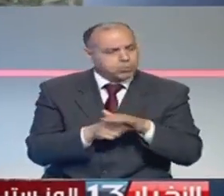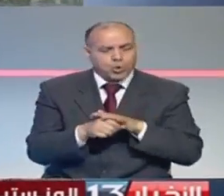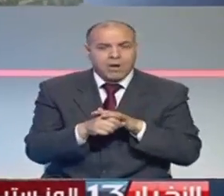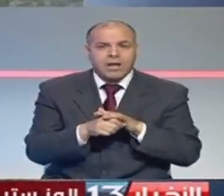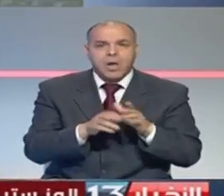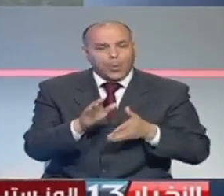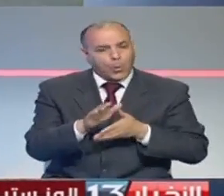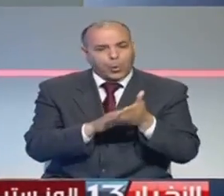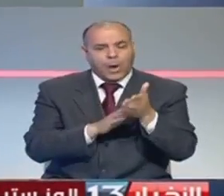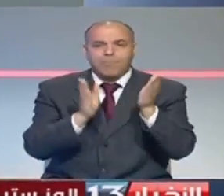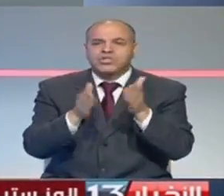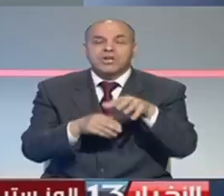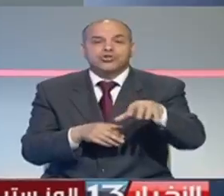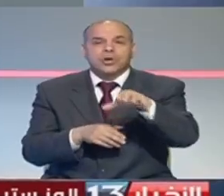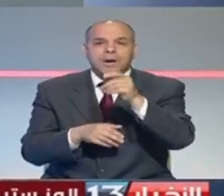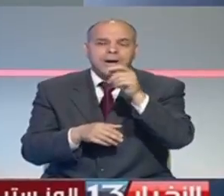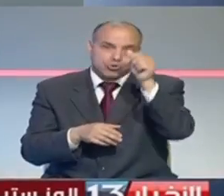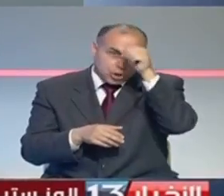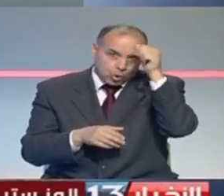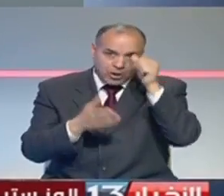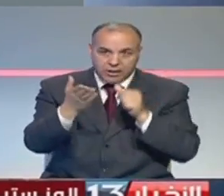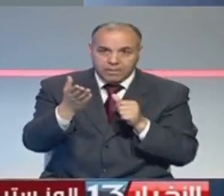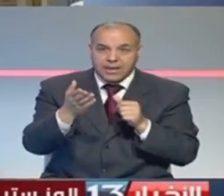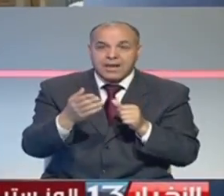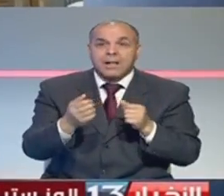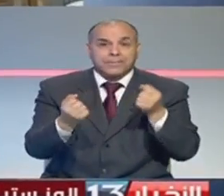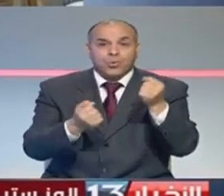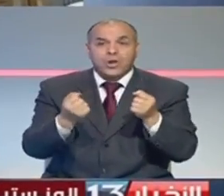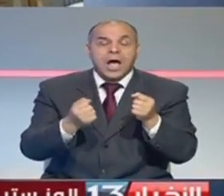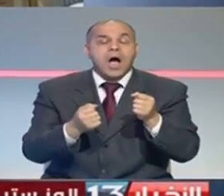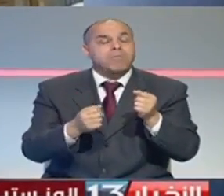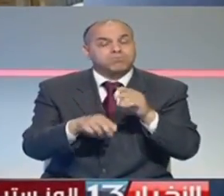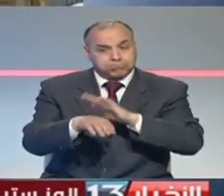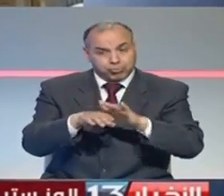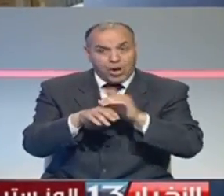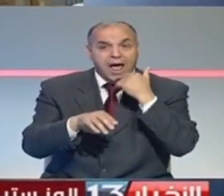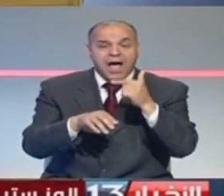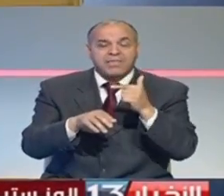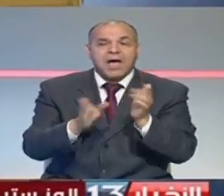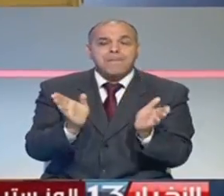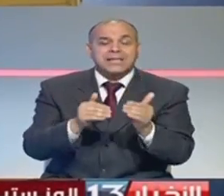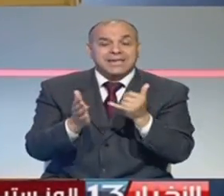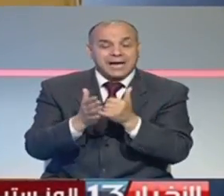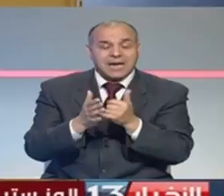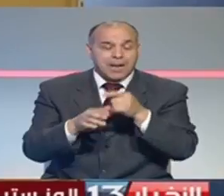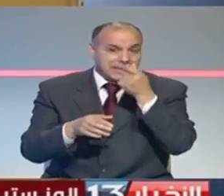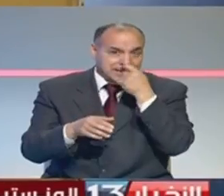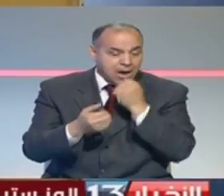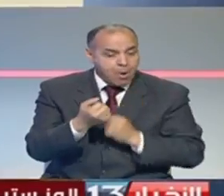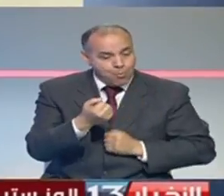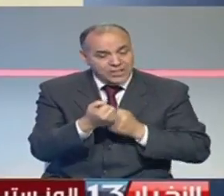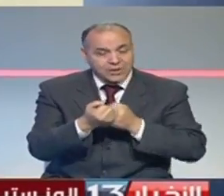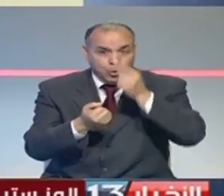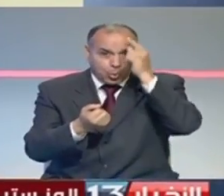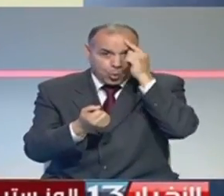طريقها الى المستشفى الجهوي بجندوبه تطوع بها صناعي من ابناء مدينه اخرى مسانده للمجهود